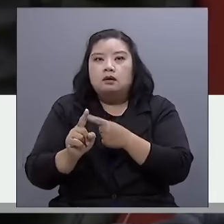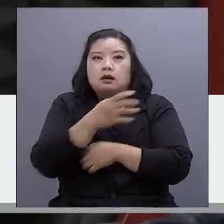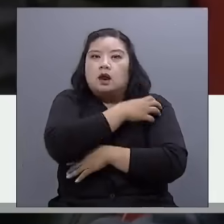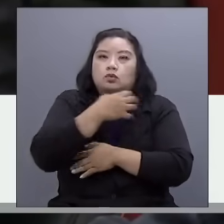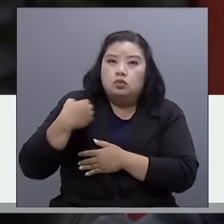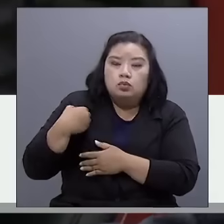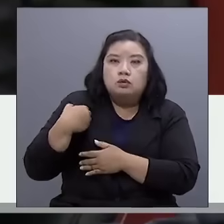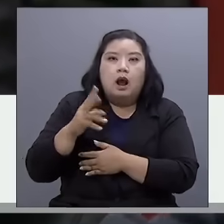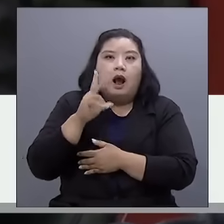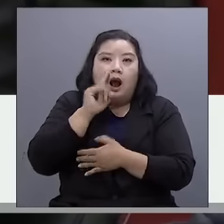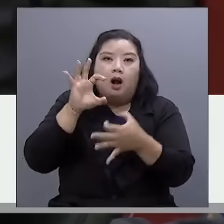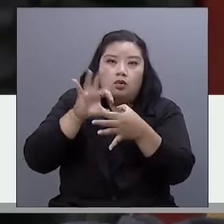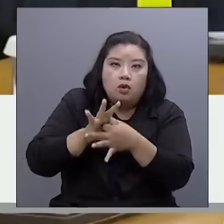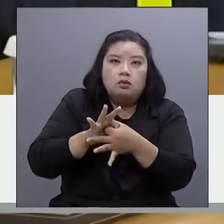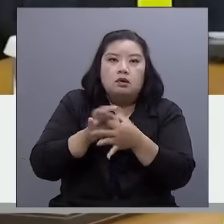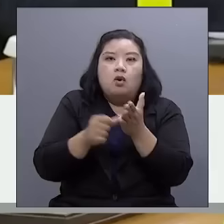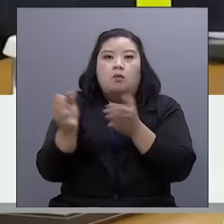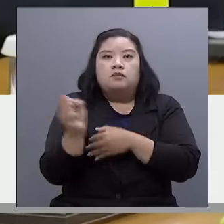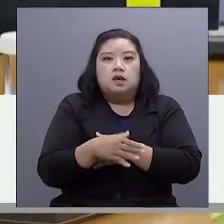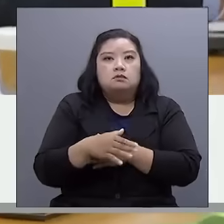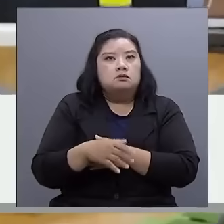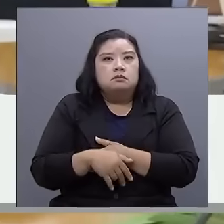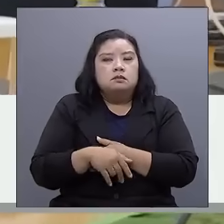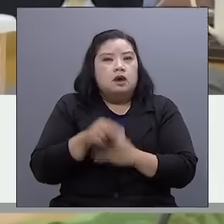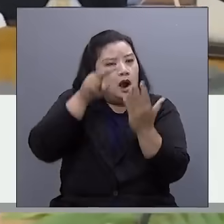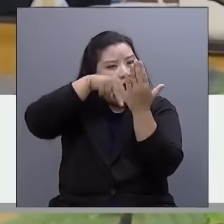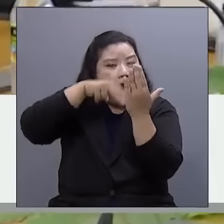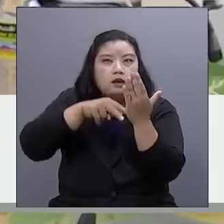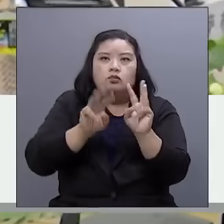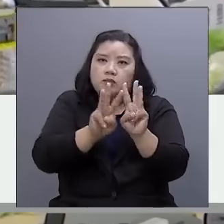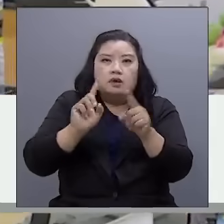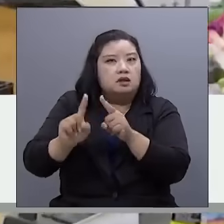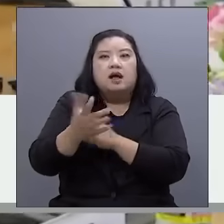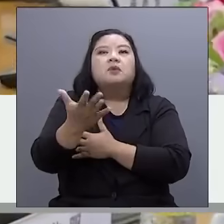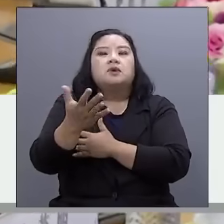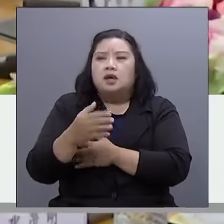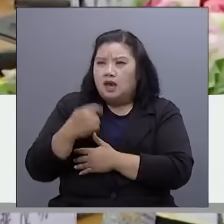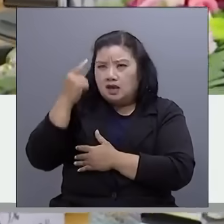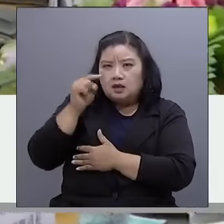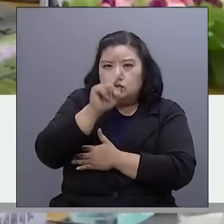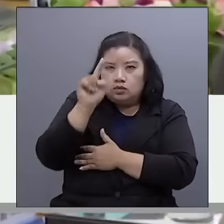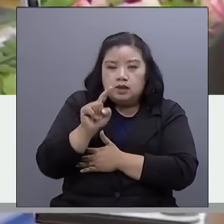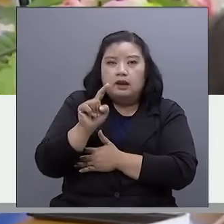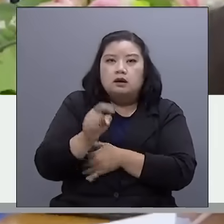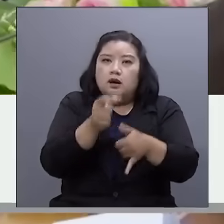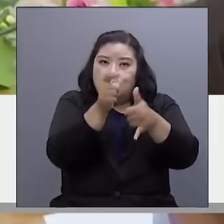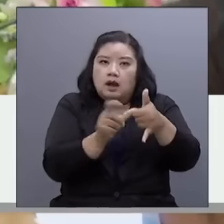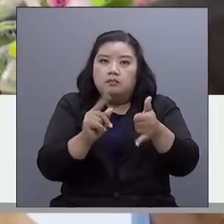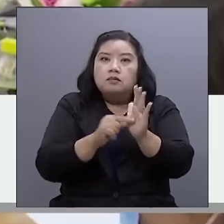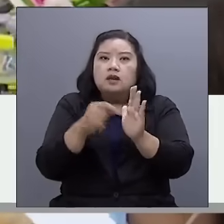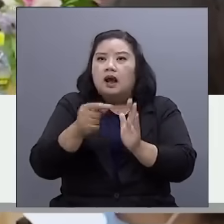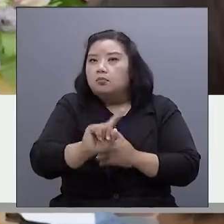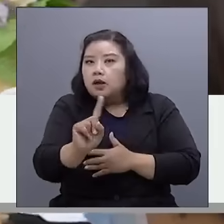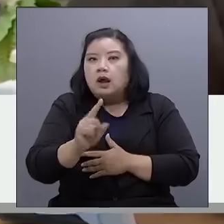หรือไม่ก็ถูกลบค่ะนอกจากเรื่องที่ว่าตอนนี้ฉินกังอยู่ที่ไหนแล้วนะคะคำถามสำคัญเนี่ยหนีไม่พ้นเค้าว่าทำไม